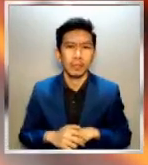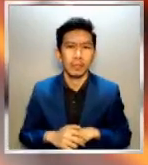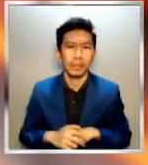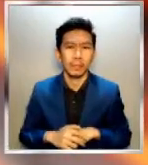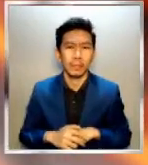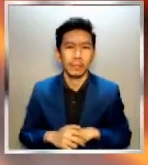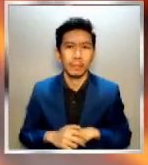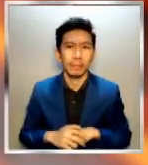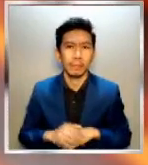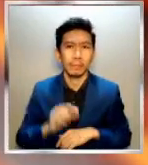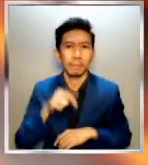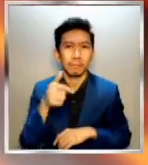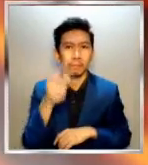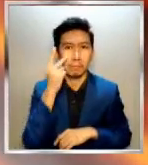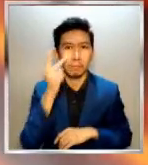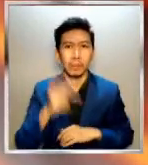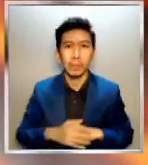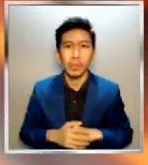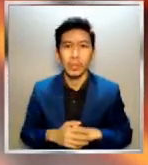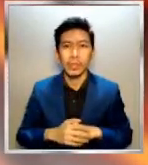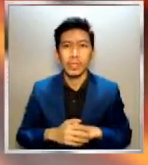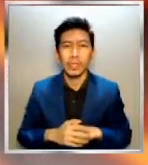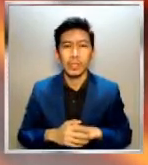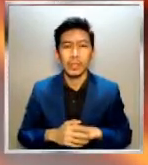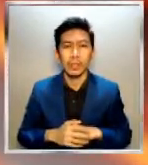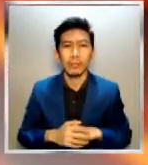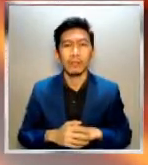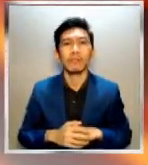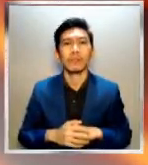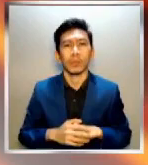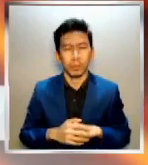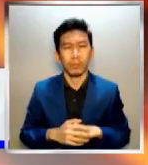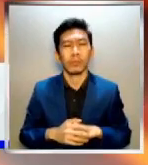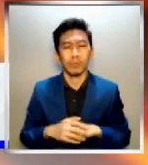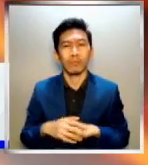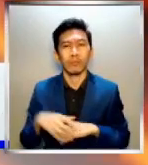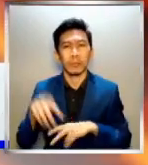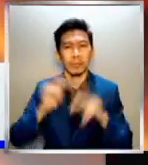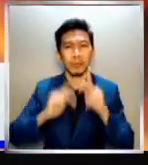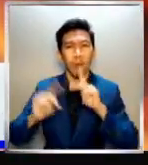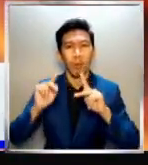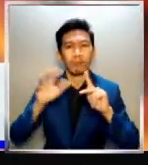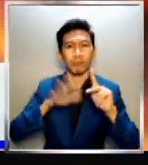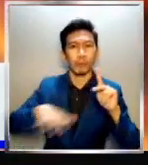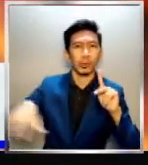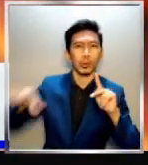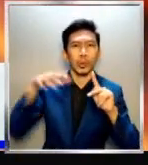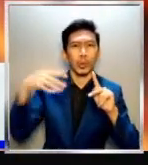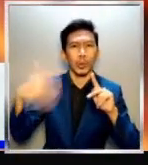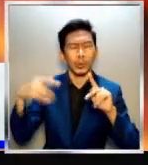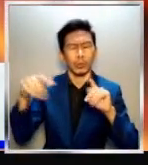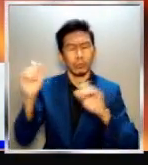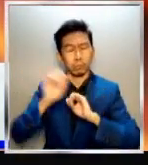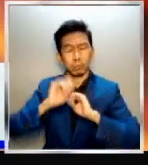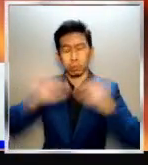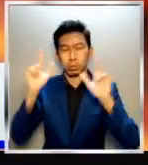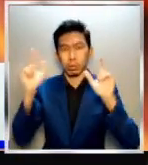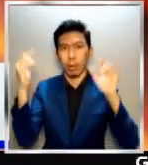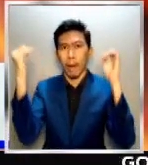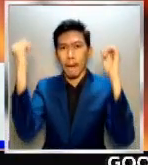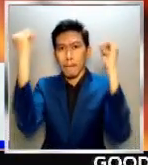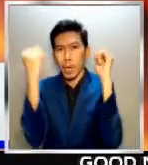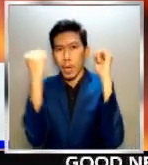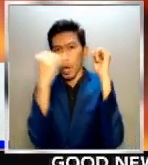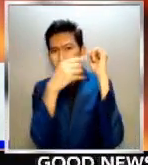Awit sa jumper. Nagulat na lang ang mga residente nang biglang umuso at nagliyab ang mga kawad ng kuryente at